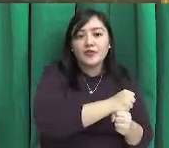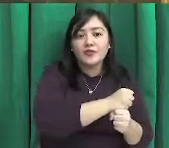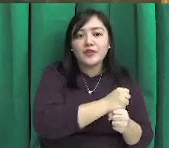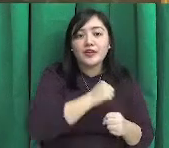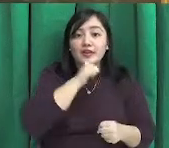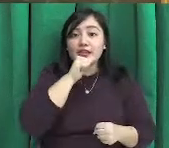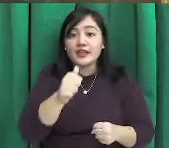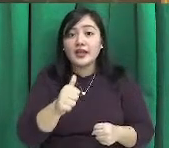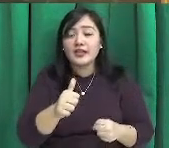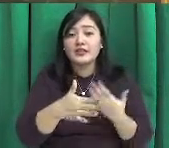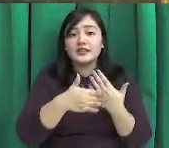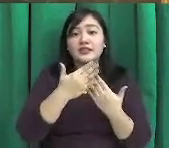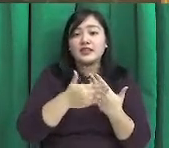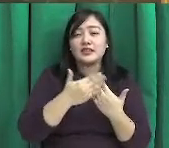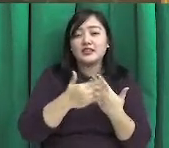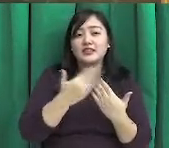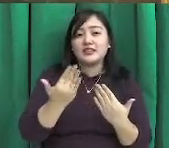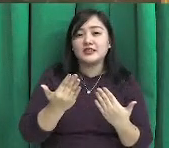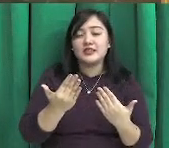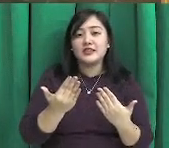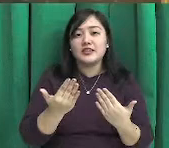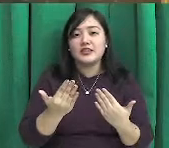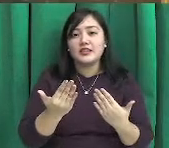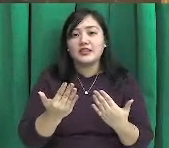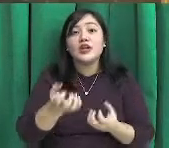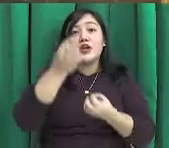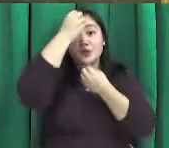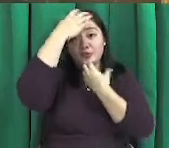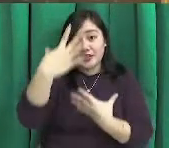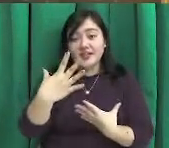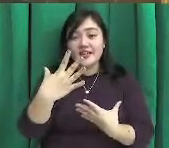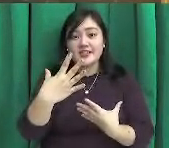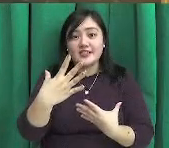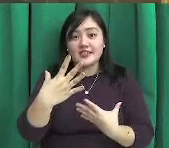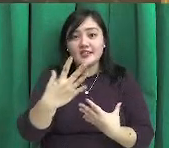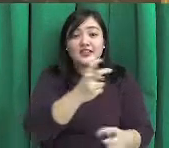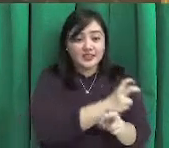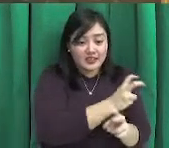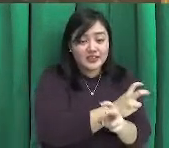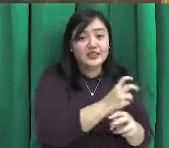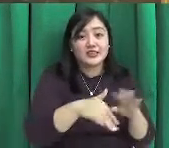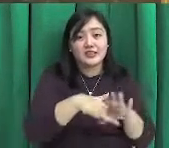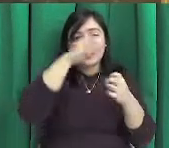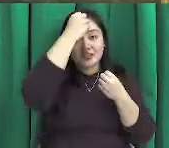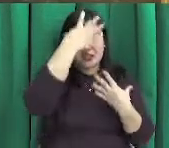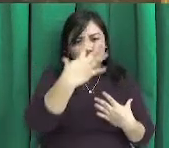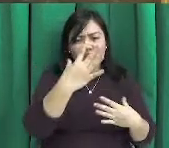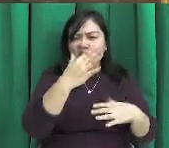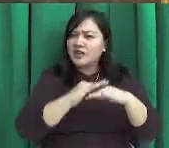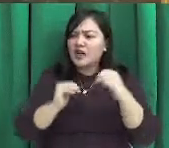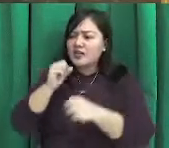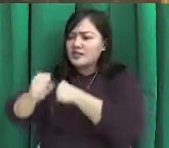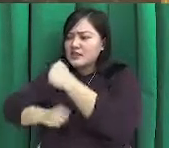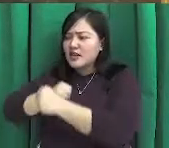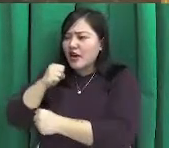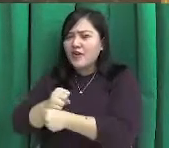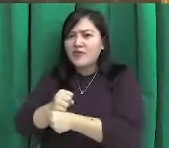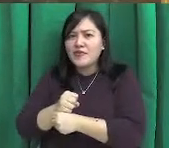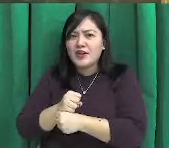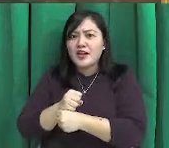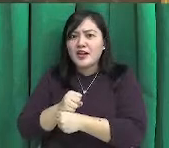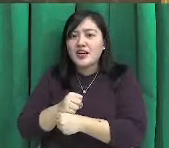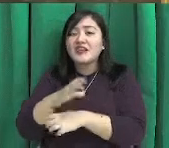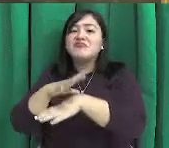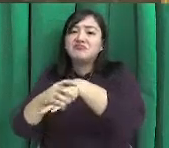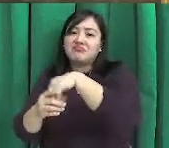kaysa sa mag-enjoy ka sa comfort ng disobedience for a while. Because you will always suffer the